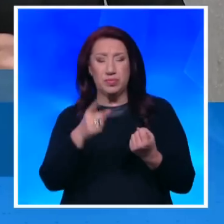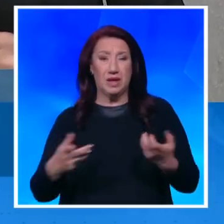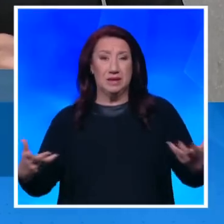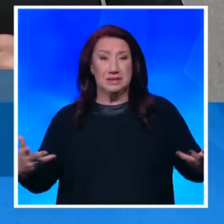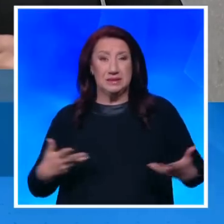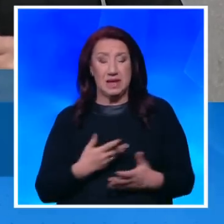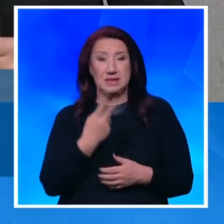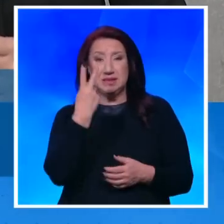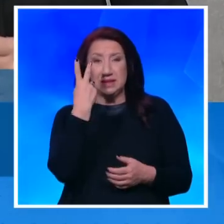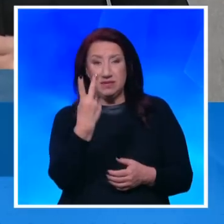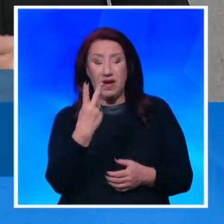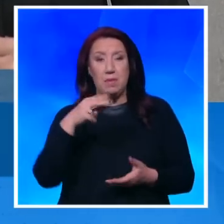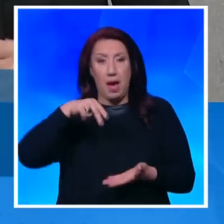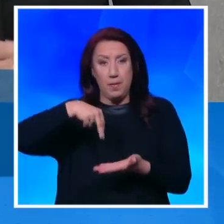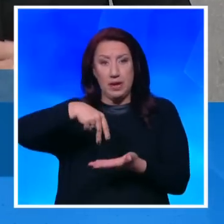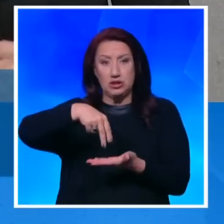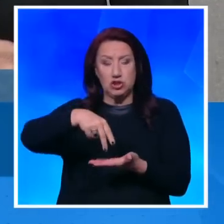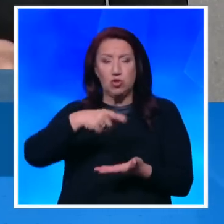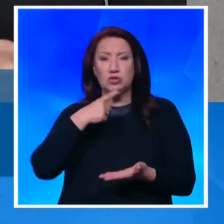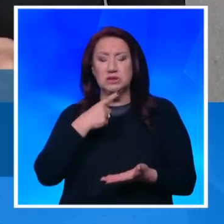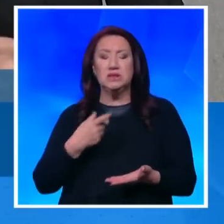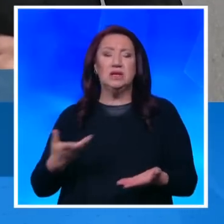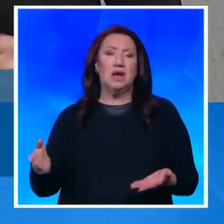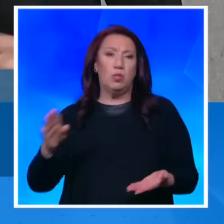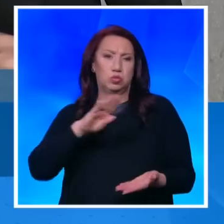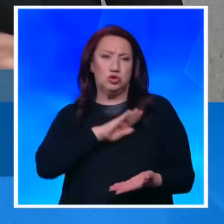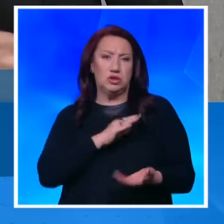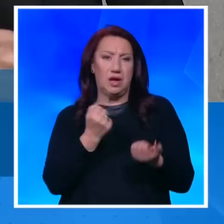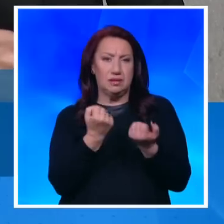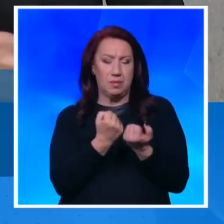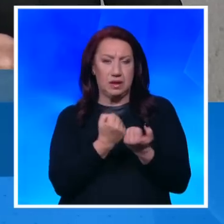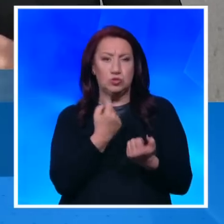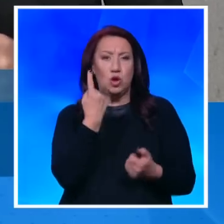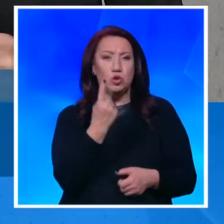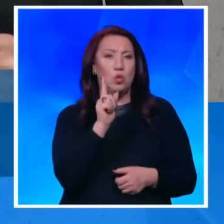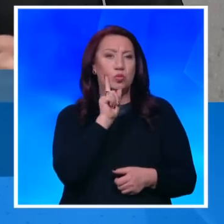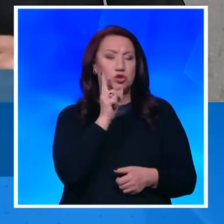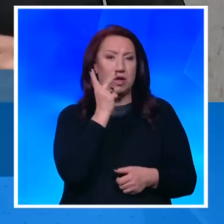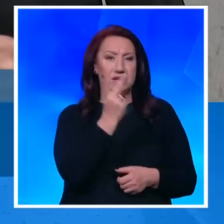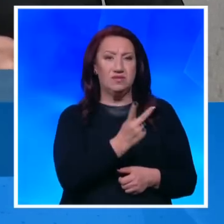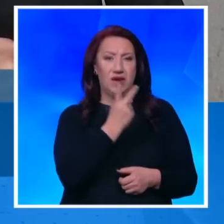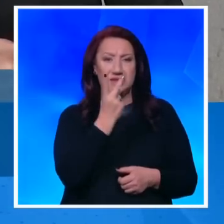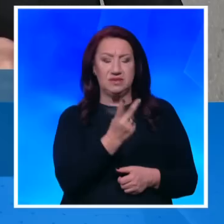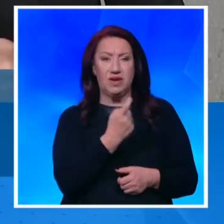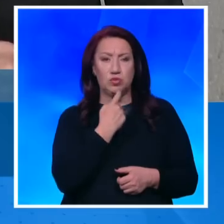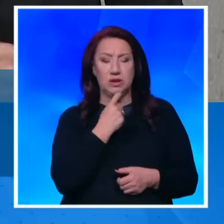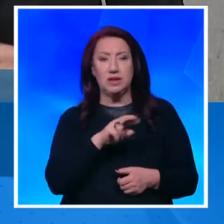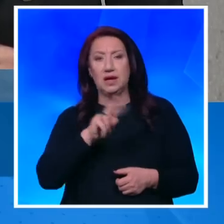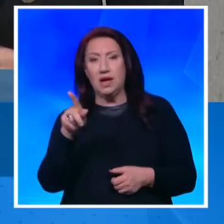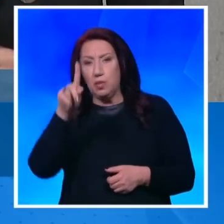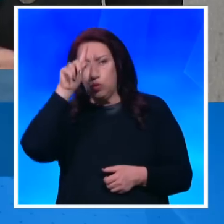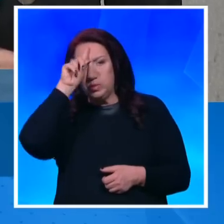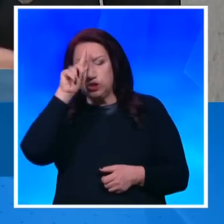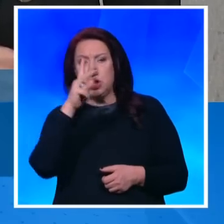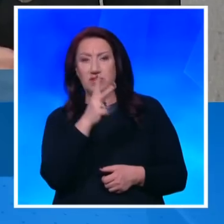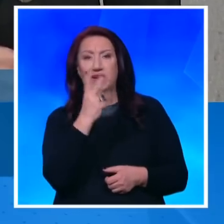двамата пешеходци и ги убива на място. Става въпрос за момче на 22 години и момиче на 24 години, които са